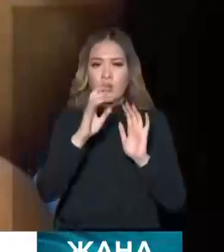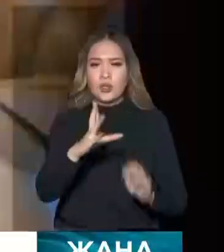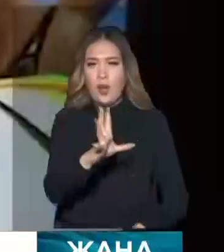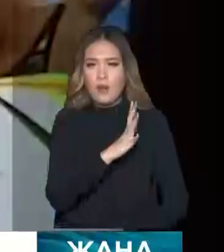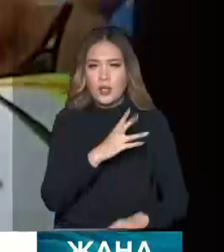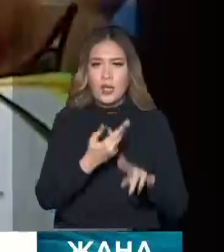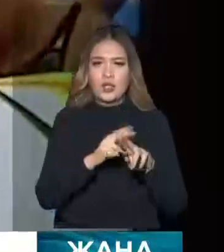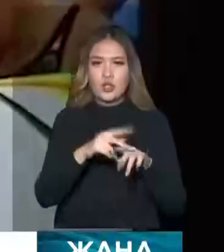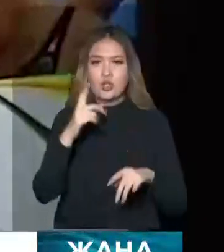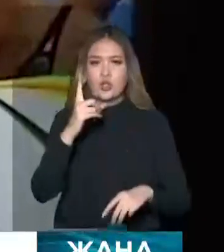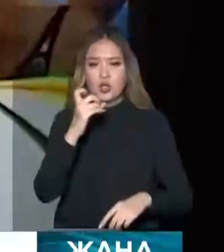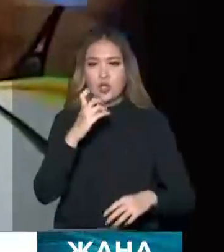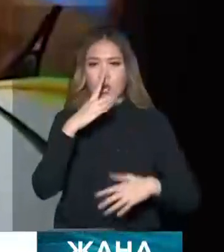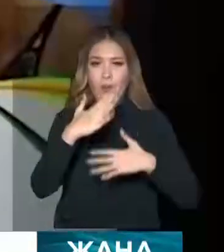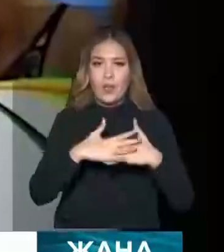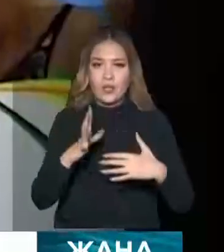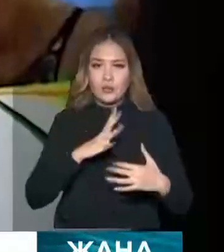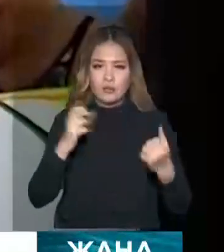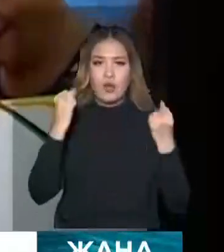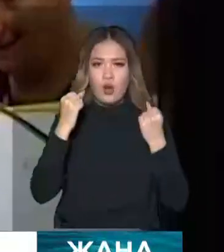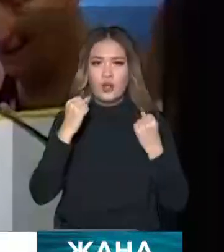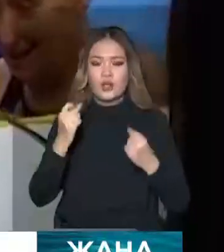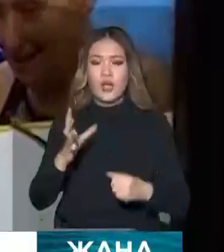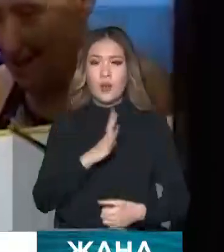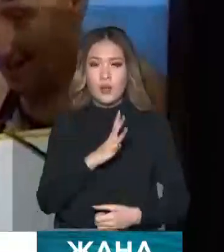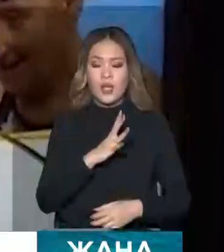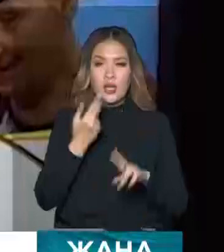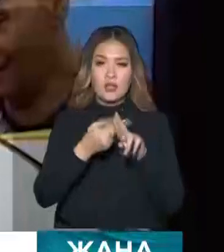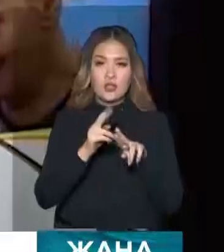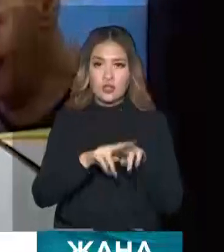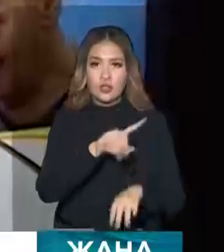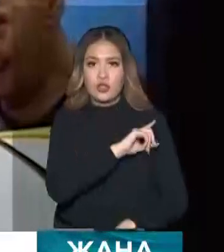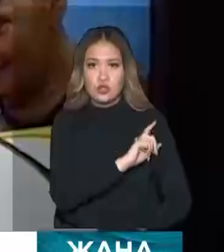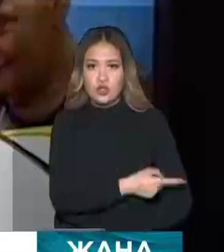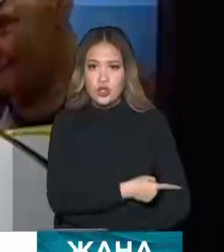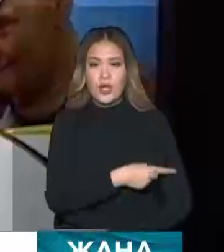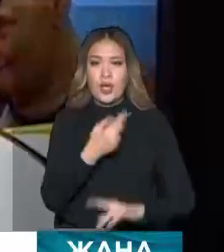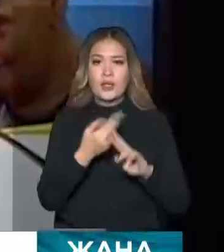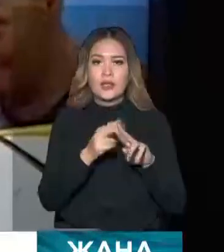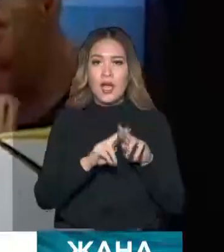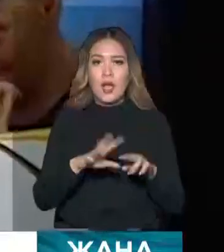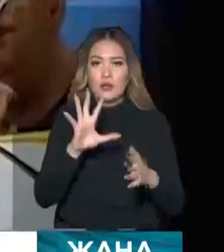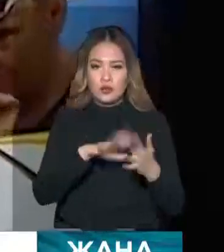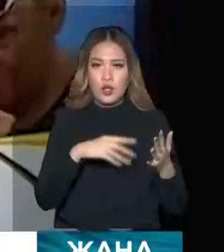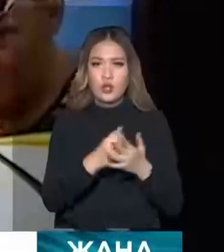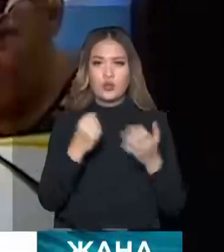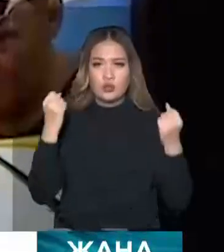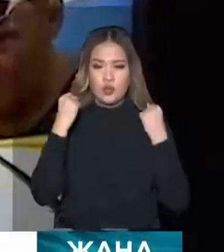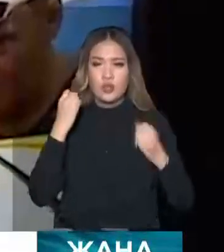Спорттан 160-қа жуық медаль еншілеген мақтанышымыз арбаға таңылғанына қарамастан күш-жігерінің арқасында әлі күнге спортпен тұрақты